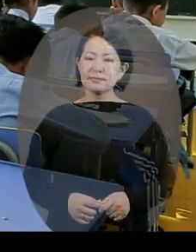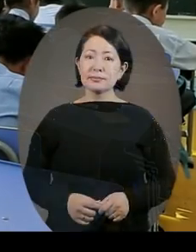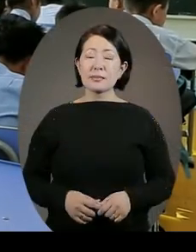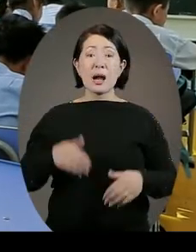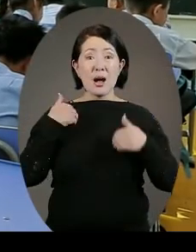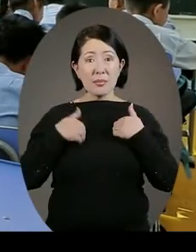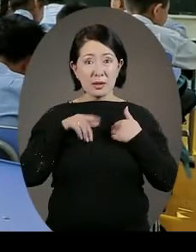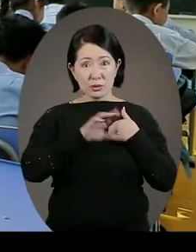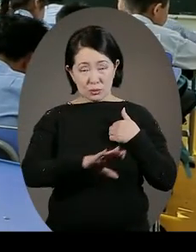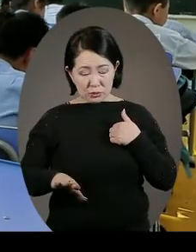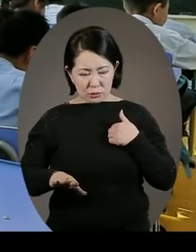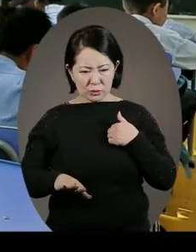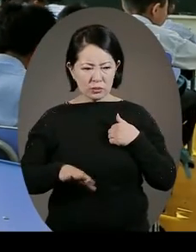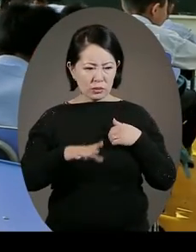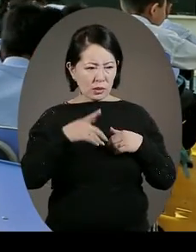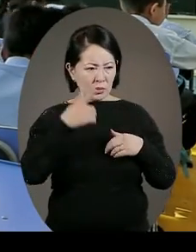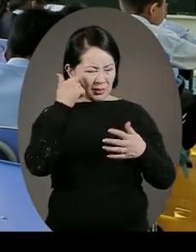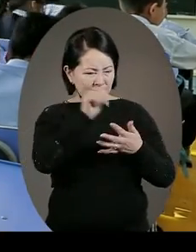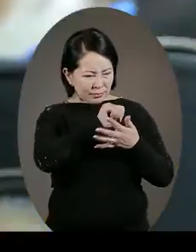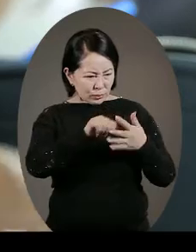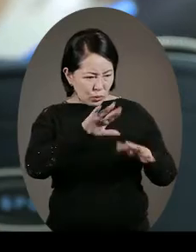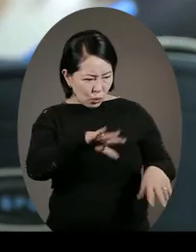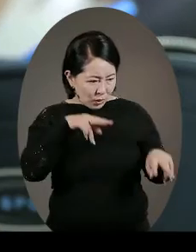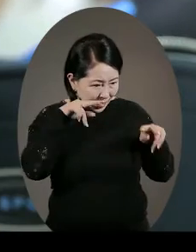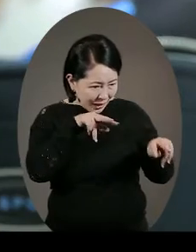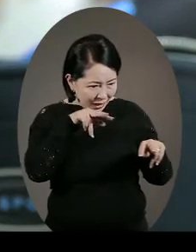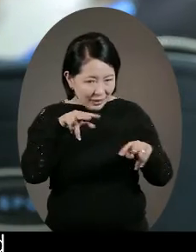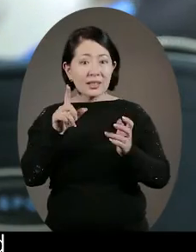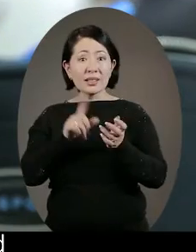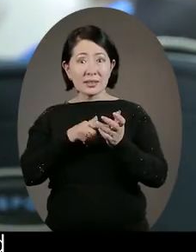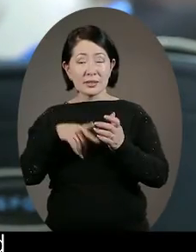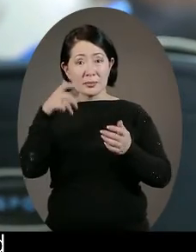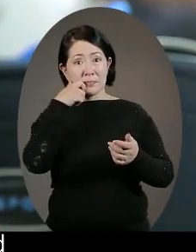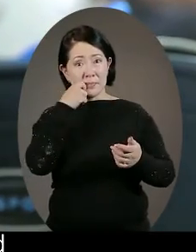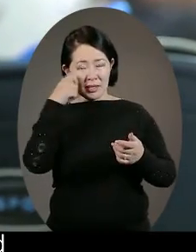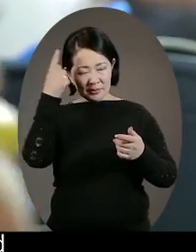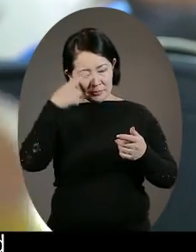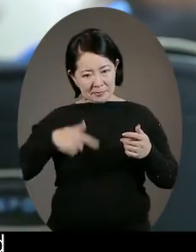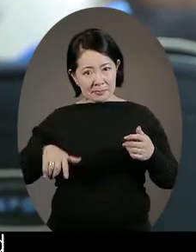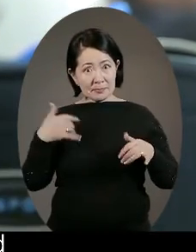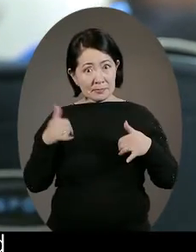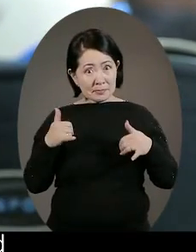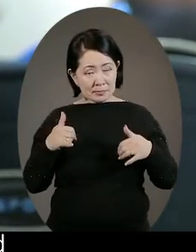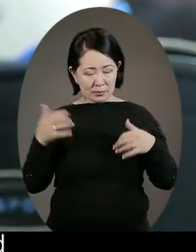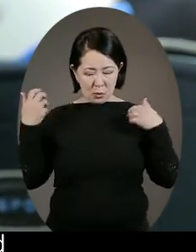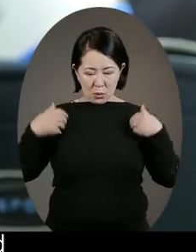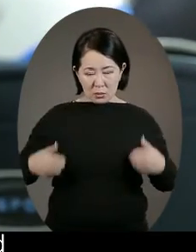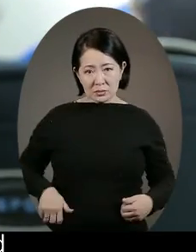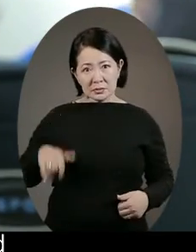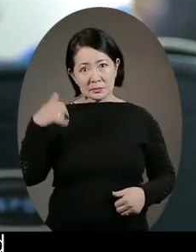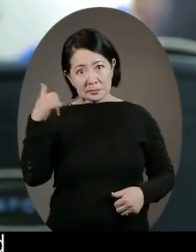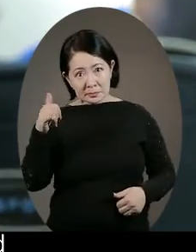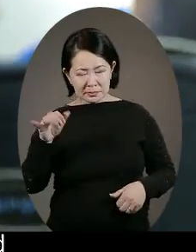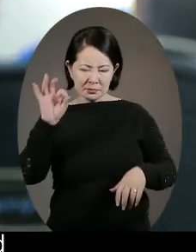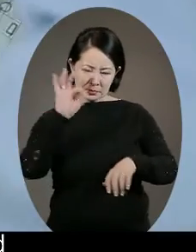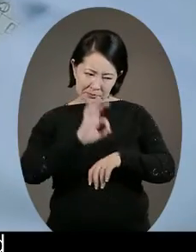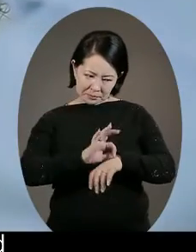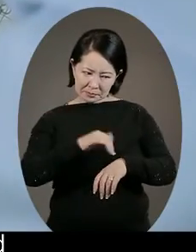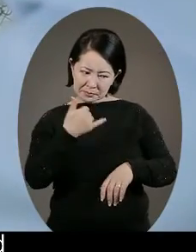Багш нар хүүхдүүдийг өдөр бүр ажиглах шаардлагатай. Биеийн ерөнхий шинж ямар байна? Өмссөн хувцас, өвдөж шаналсан